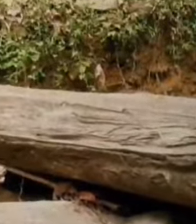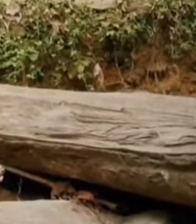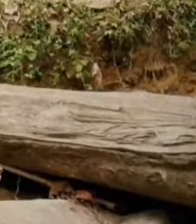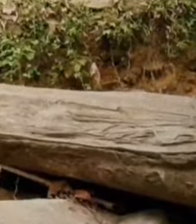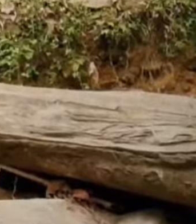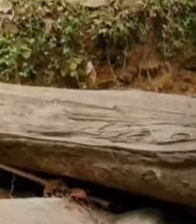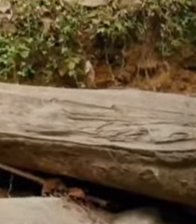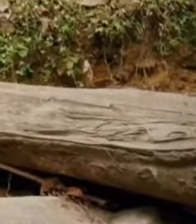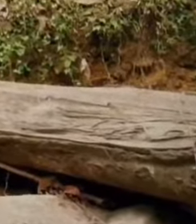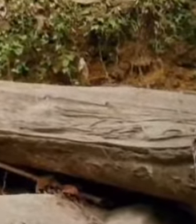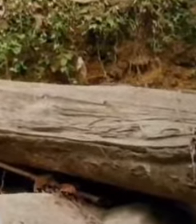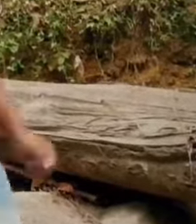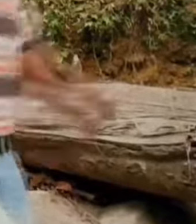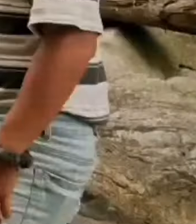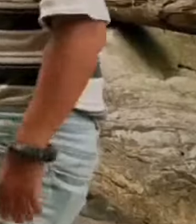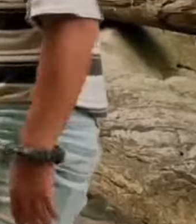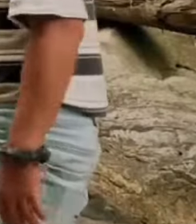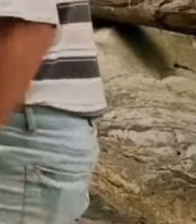Ya.